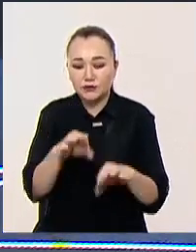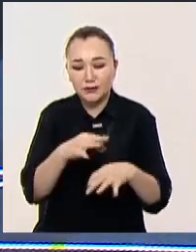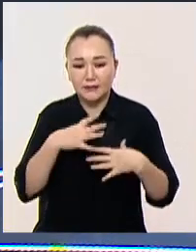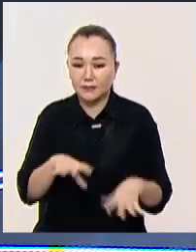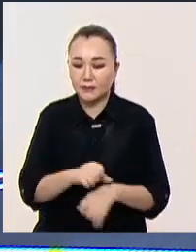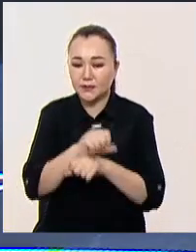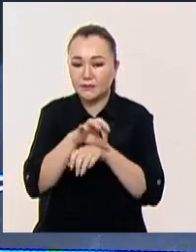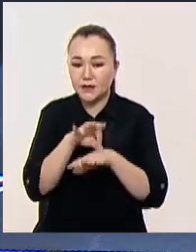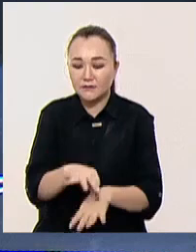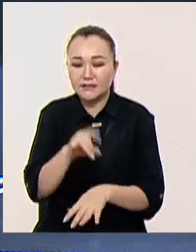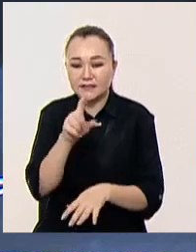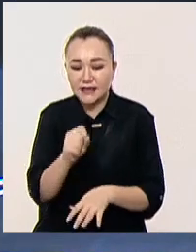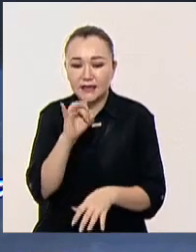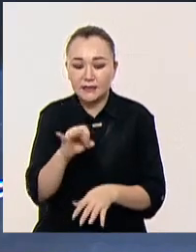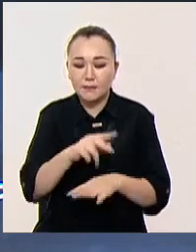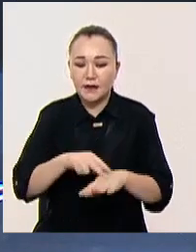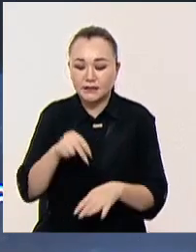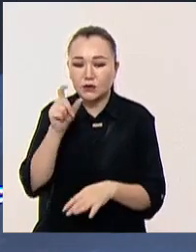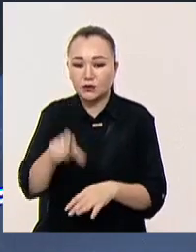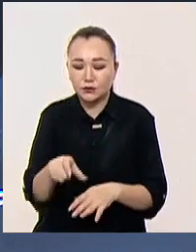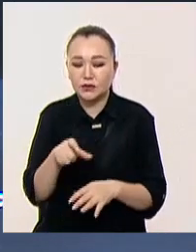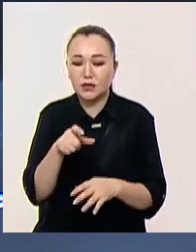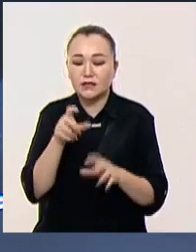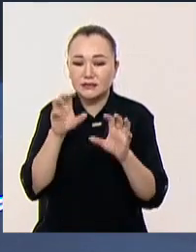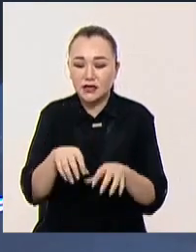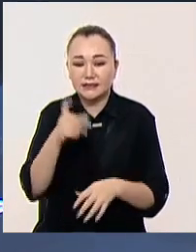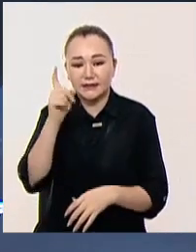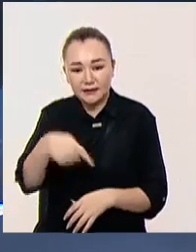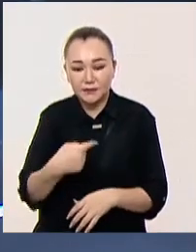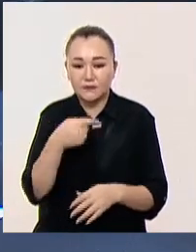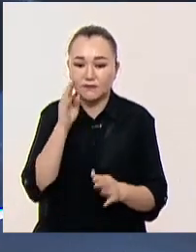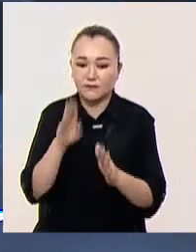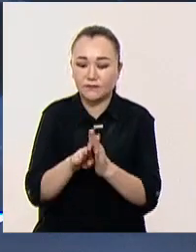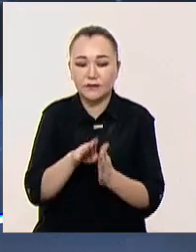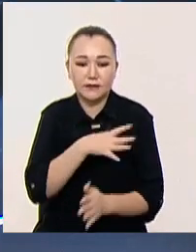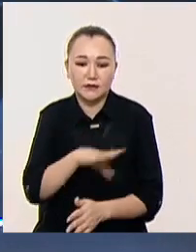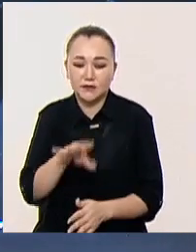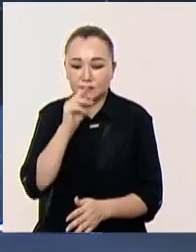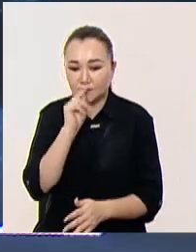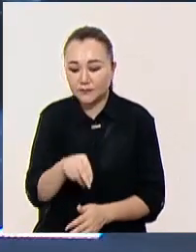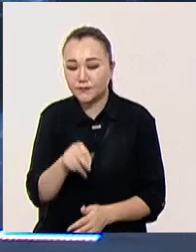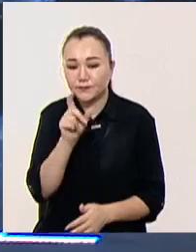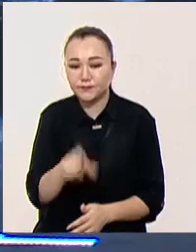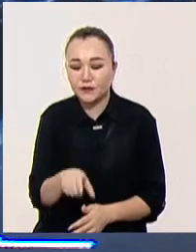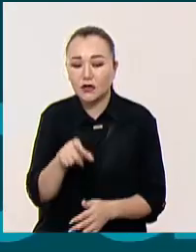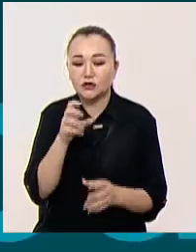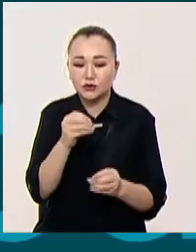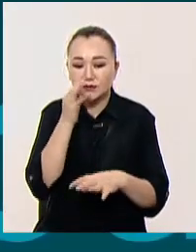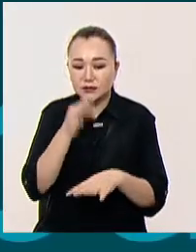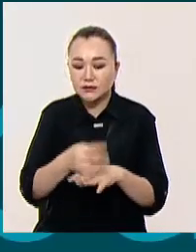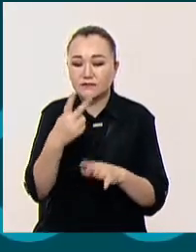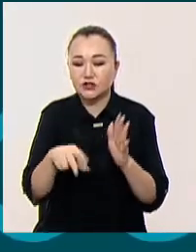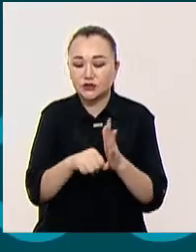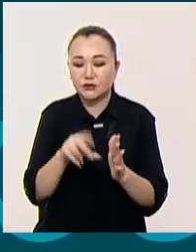етілмеген митинг өткізген үшін және полиция қызметкерлерінің заңды талабына бағынбаған үшін айыпталған. Айта кетейік,